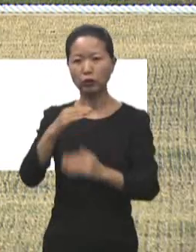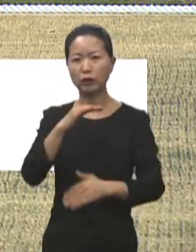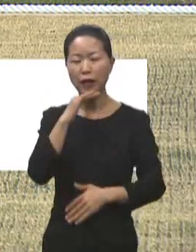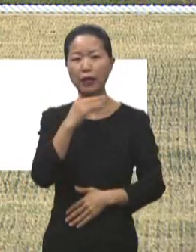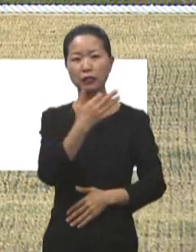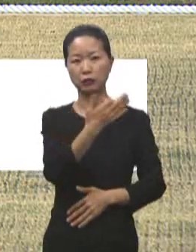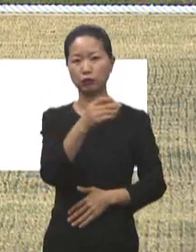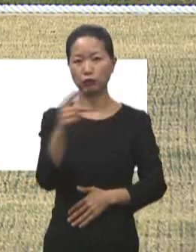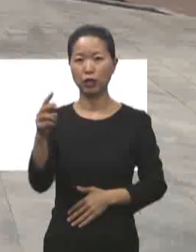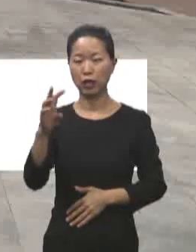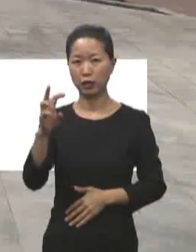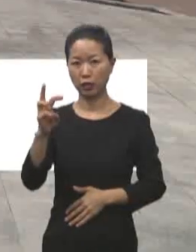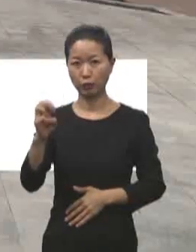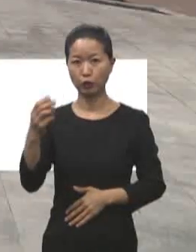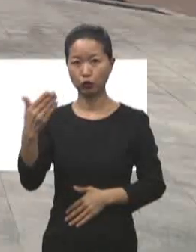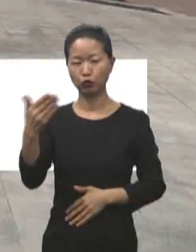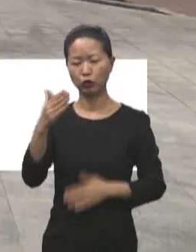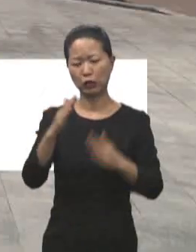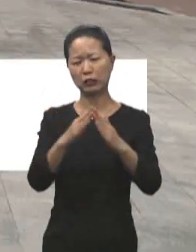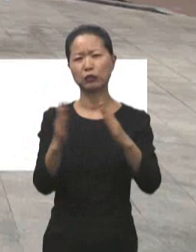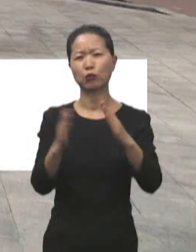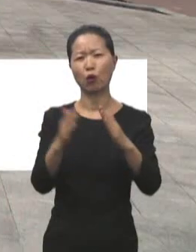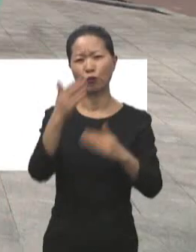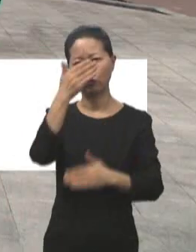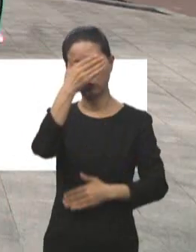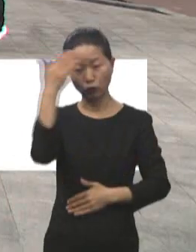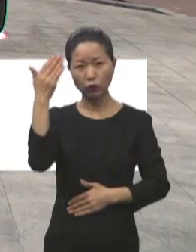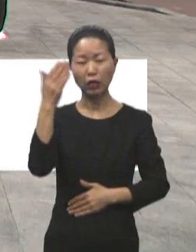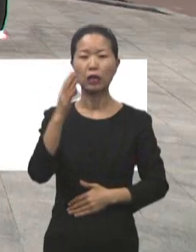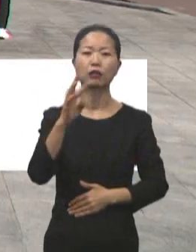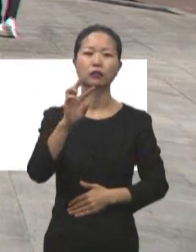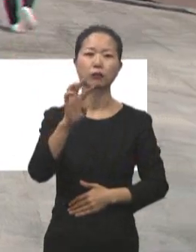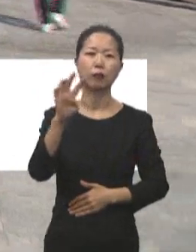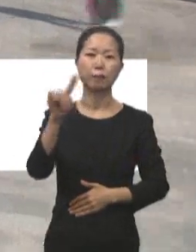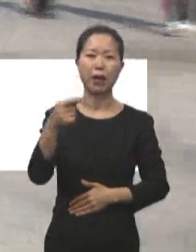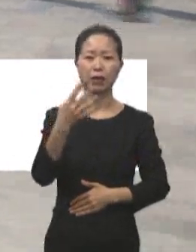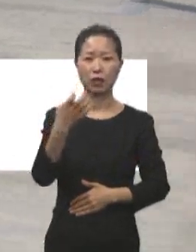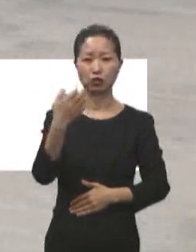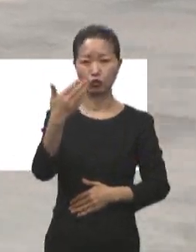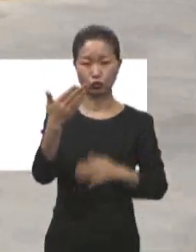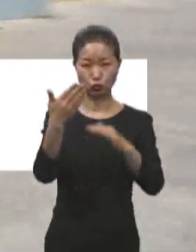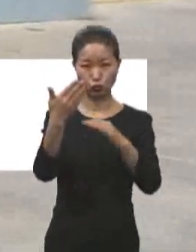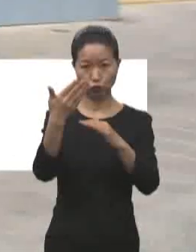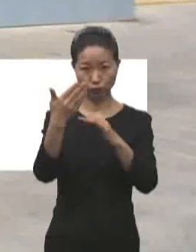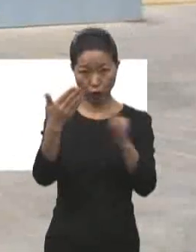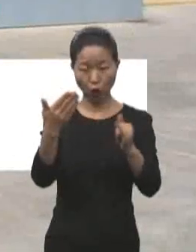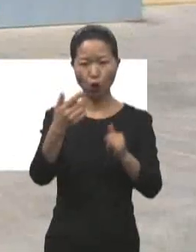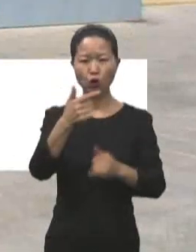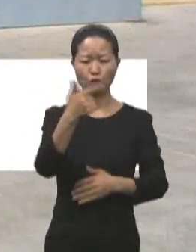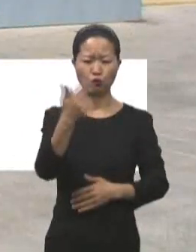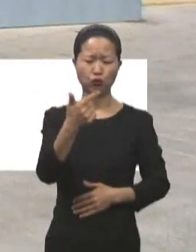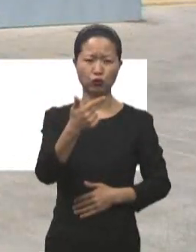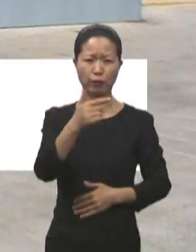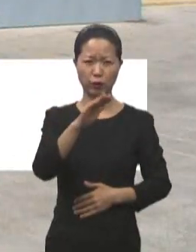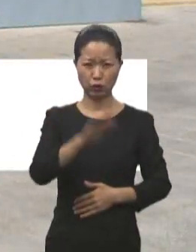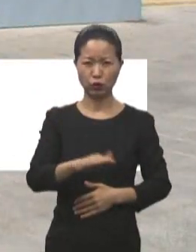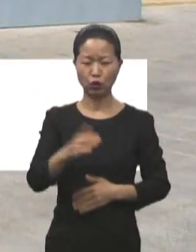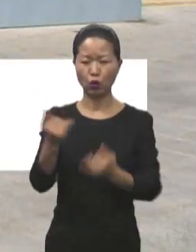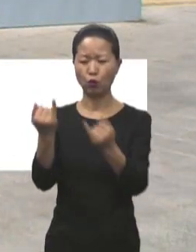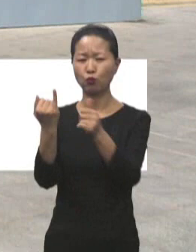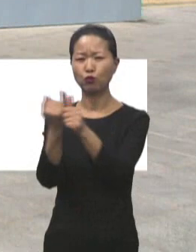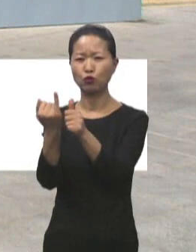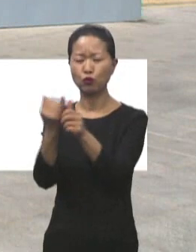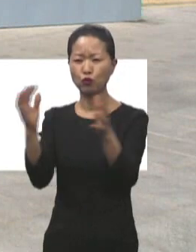39세 무주택 청년 세대주 140명으로 본인 연 소득이 6천만 원 이하거나 부부합산 연소득이